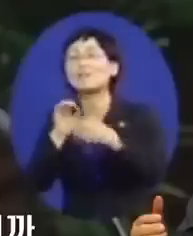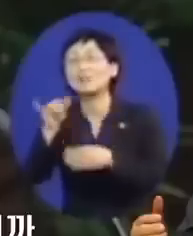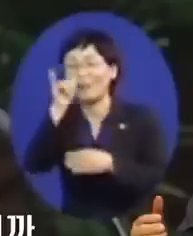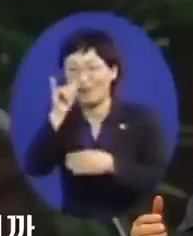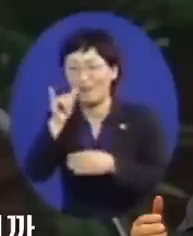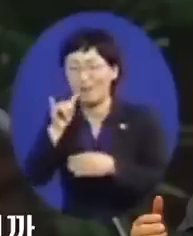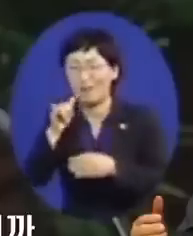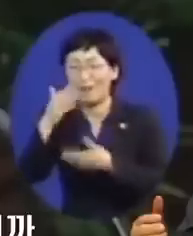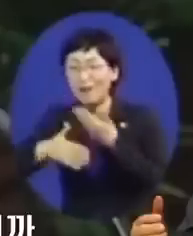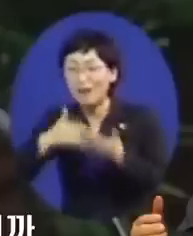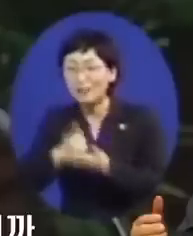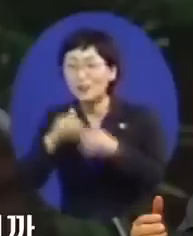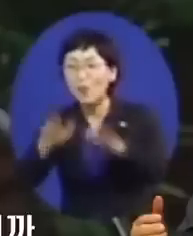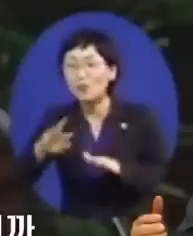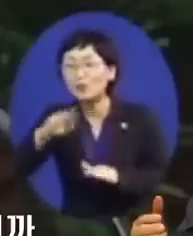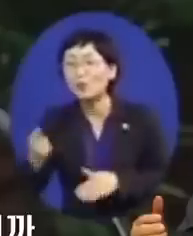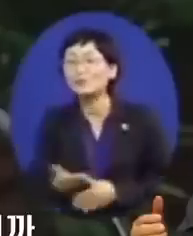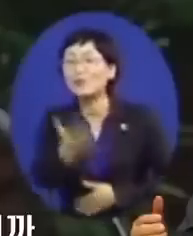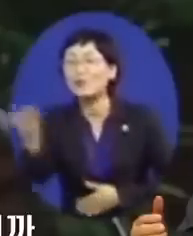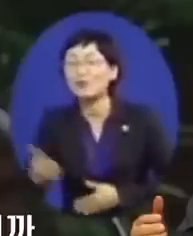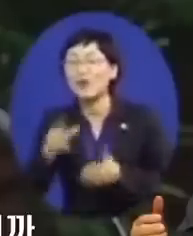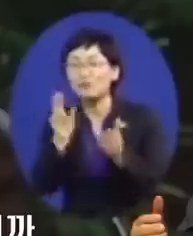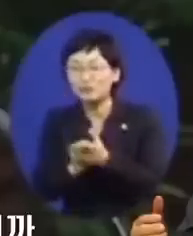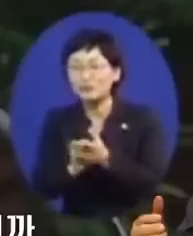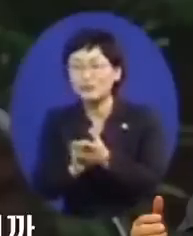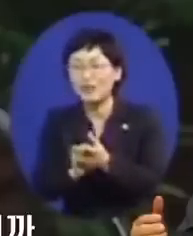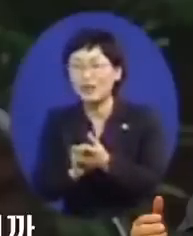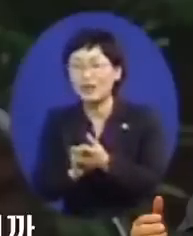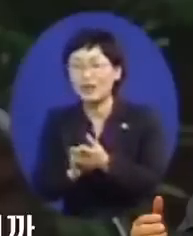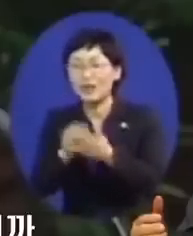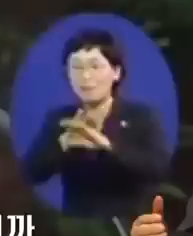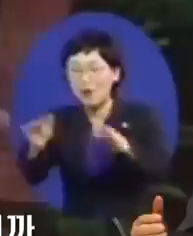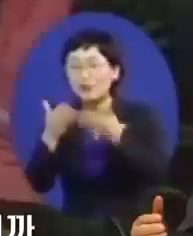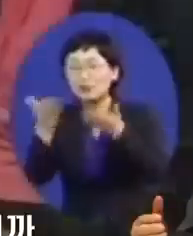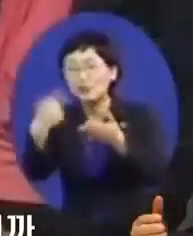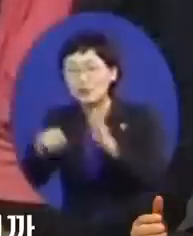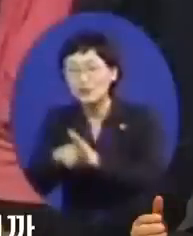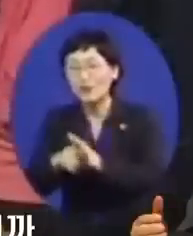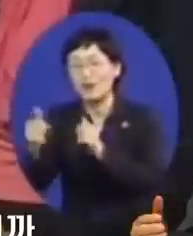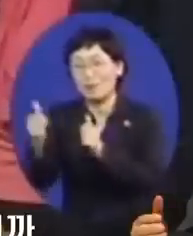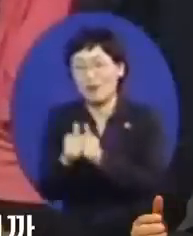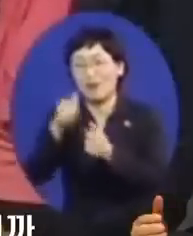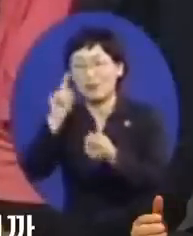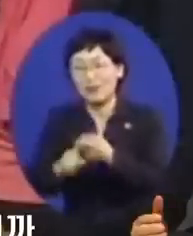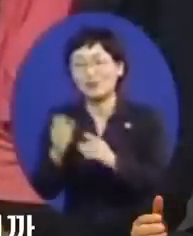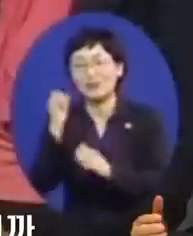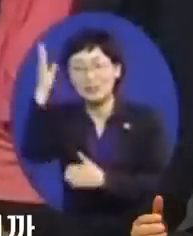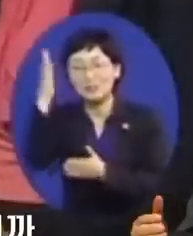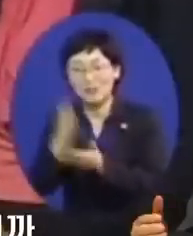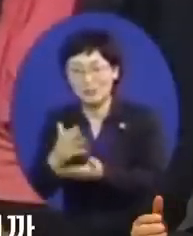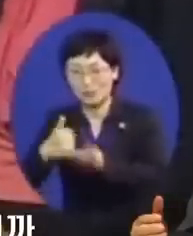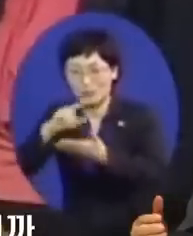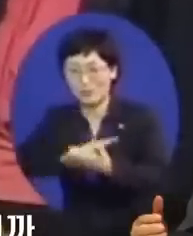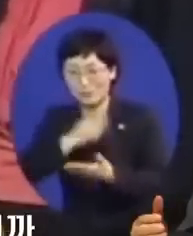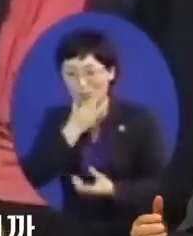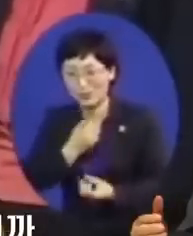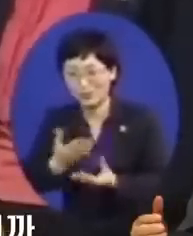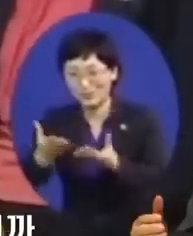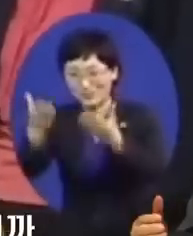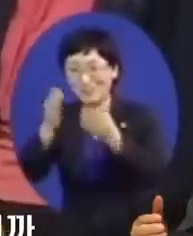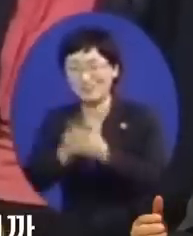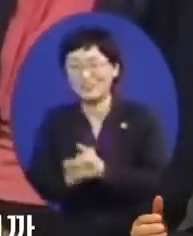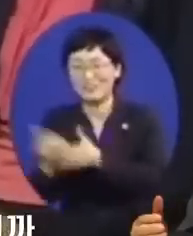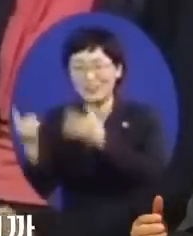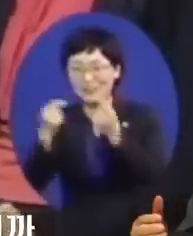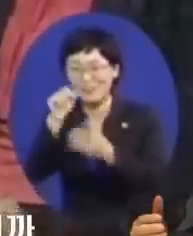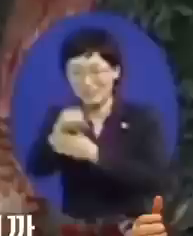하나님은 오늘도 여러분의 문제를 대답을 주시기 위해서 여러분 곁에 계시는 것을 잊지 말게 되시기를 주의 이름으로 축원합니다. 우리